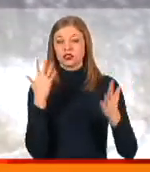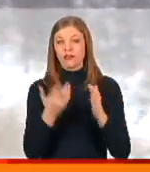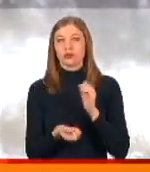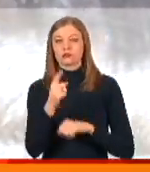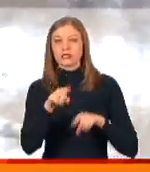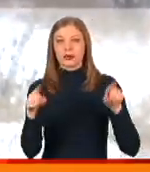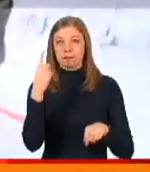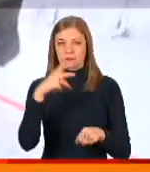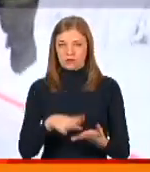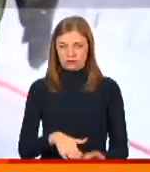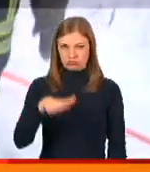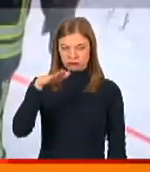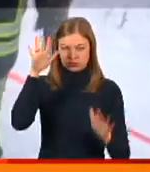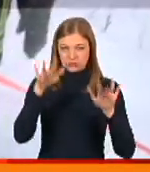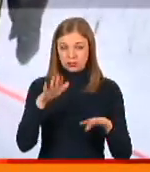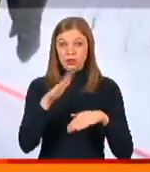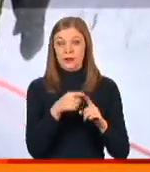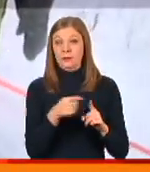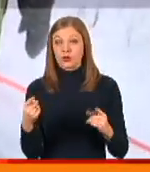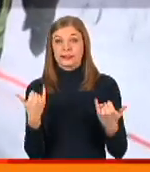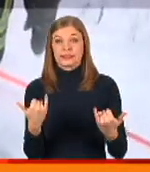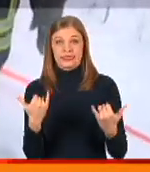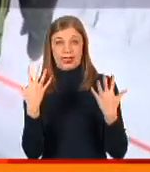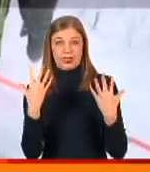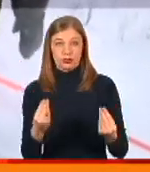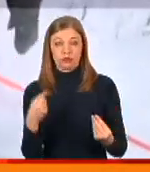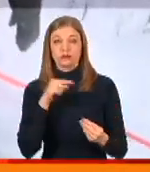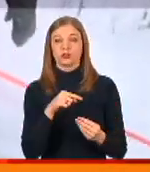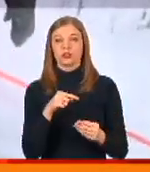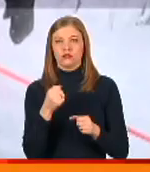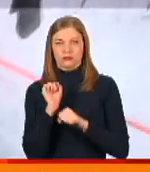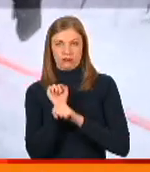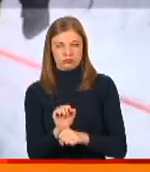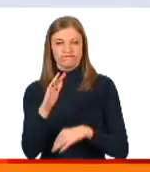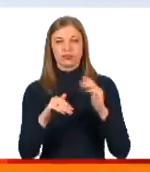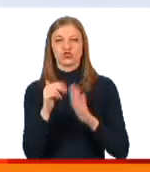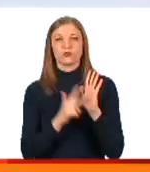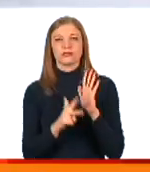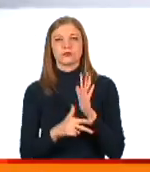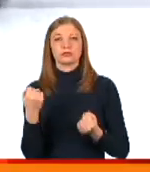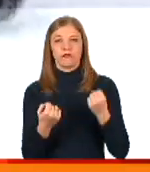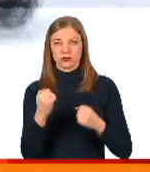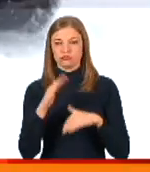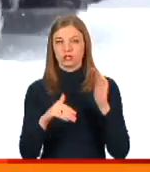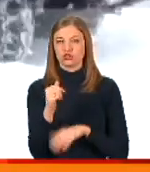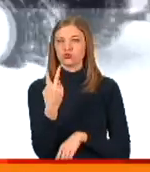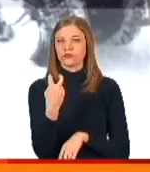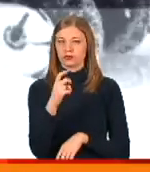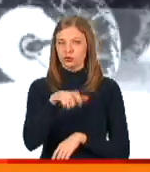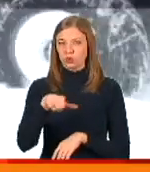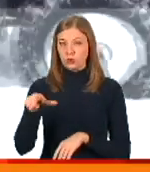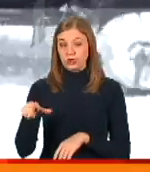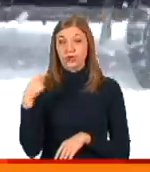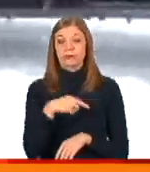утворила подекуди метрові замети, в яких протягом лише цієї доби загрузло понад 80 автівок з майже 200